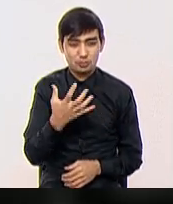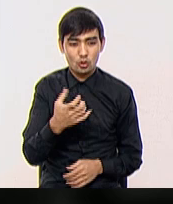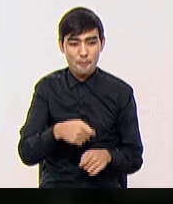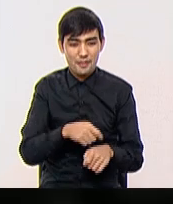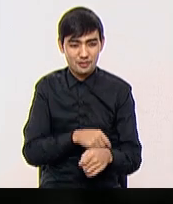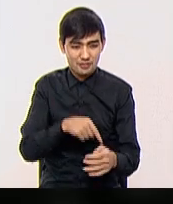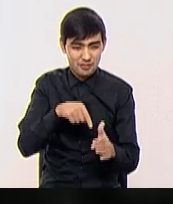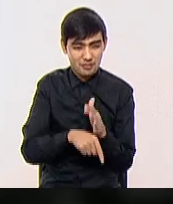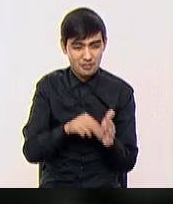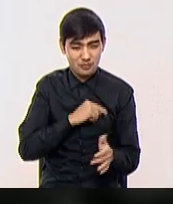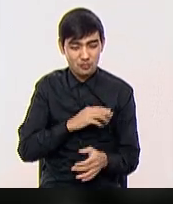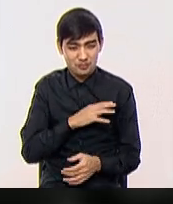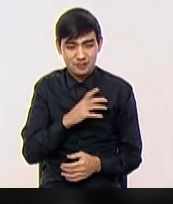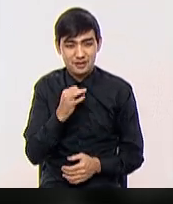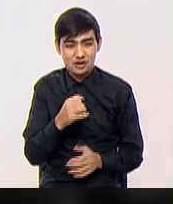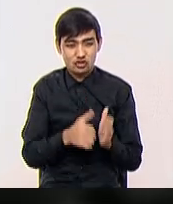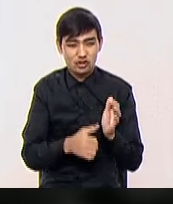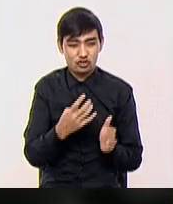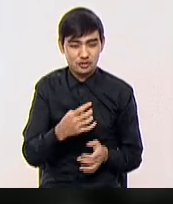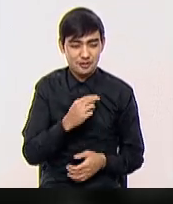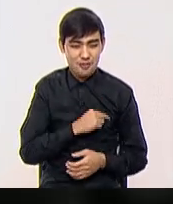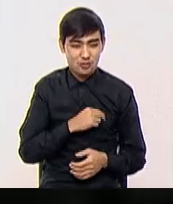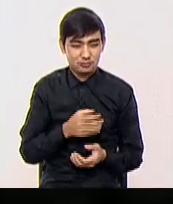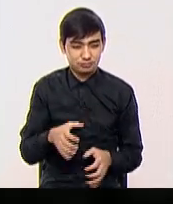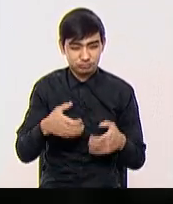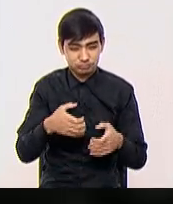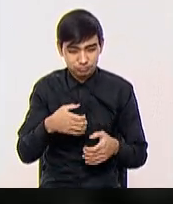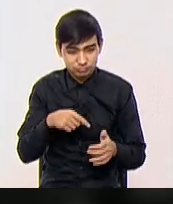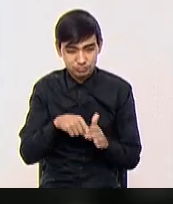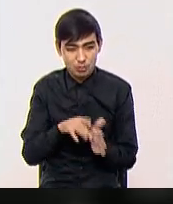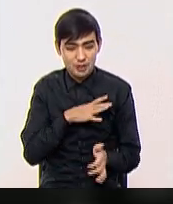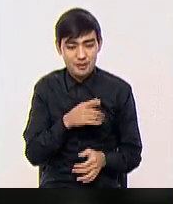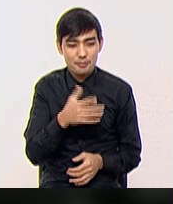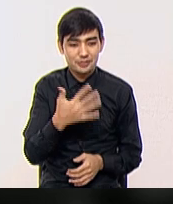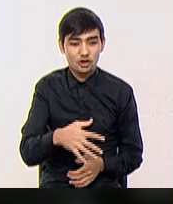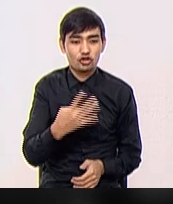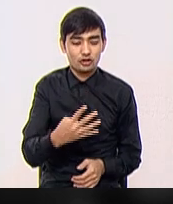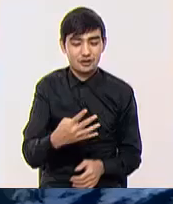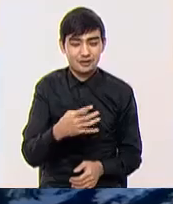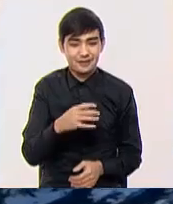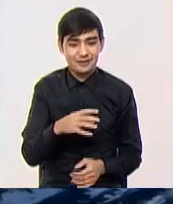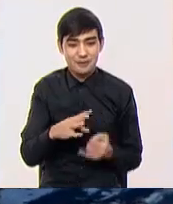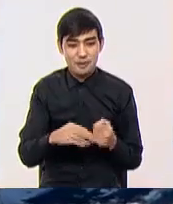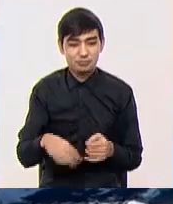метр тереңдікте жалпы саны 64 адам қазба жұмыстарын жүргізіп жатқан. Оның 54-і жер